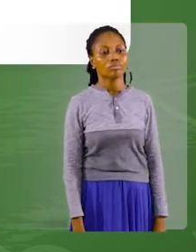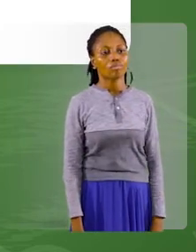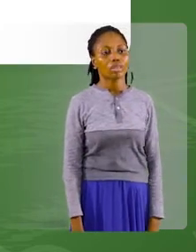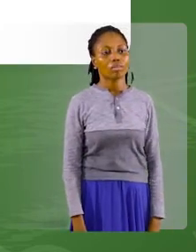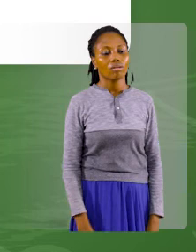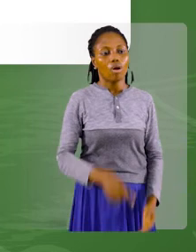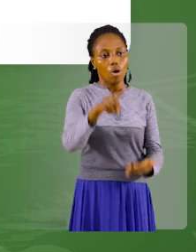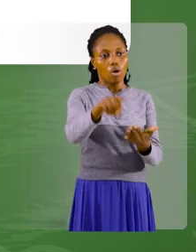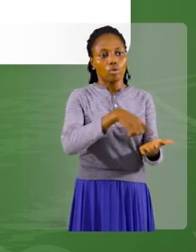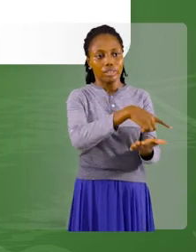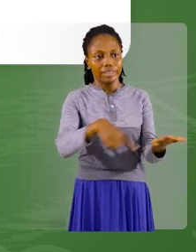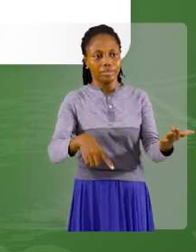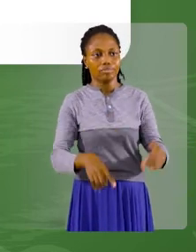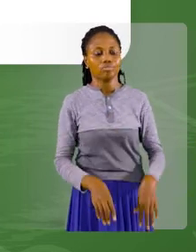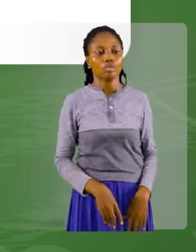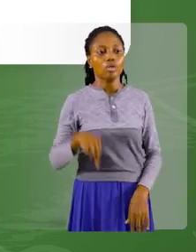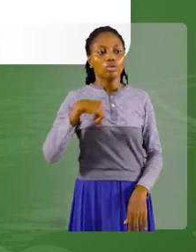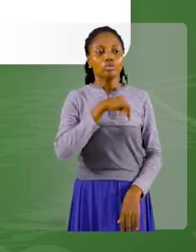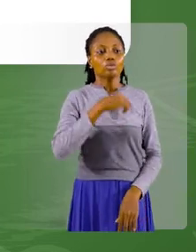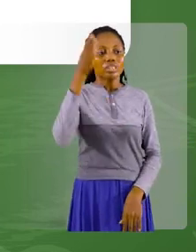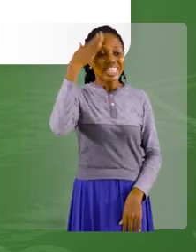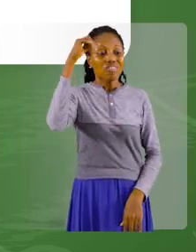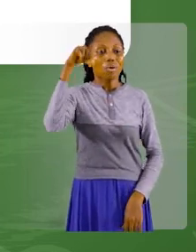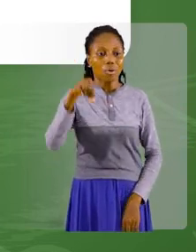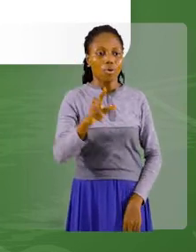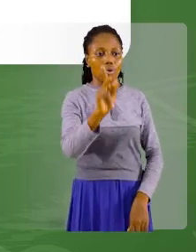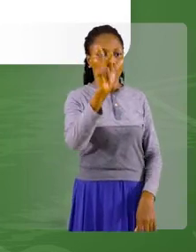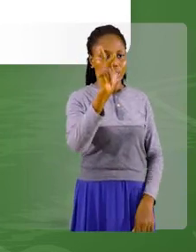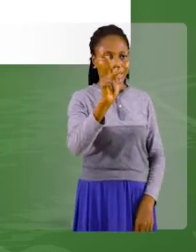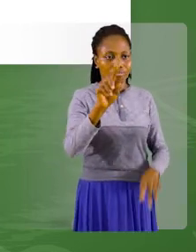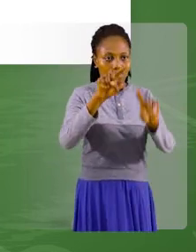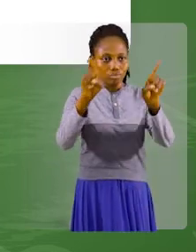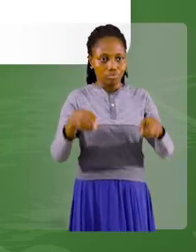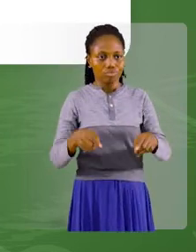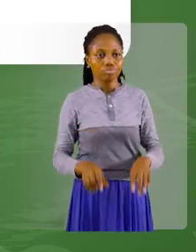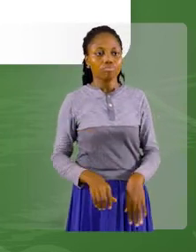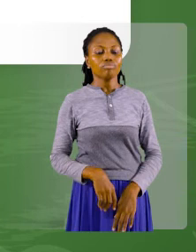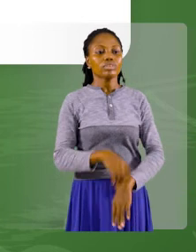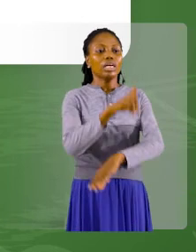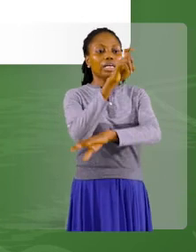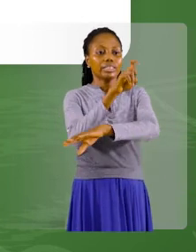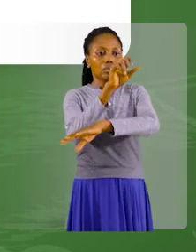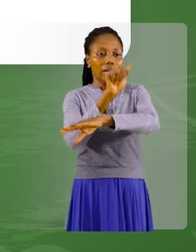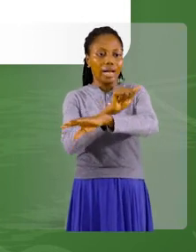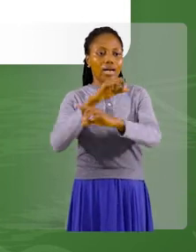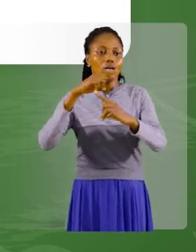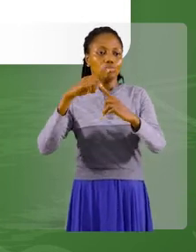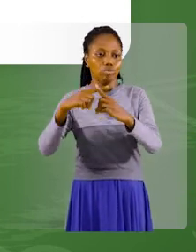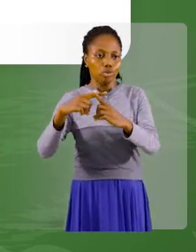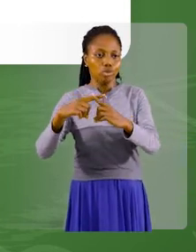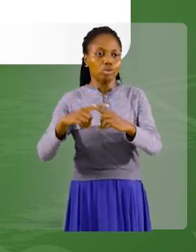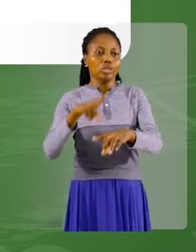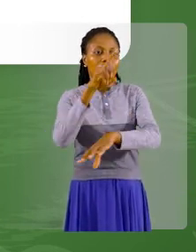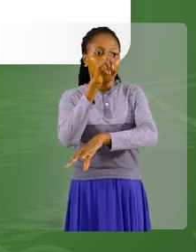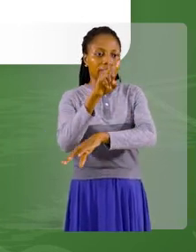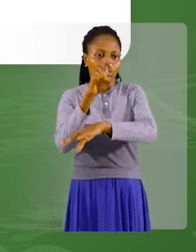Corriger. On sait que K a pour coordonnées x de A plus x de